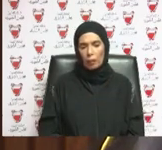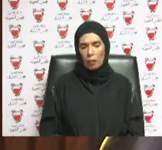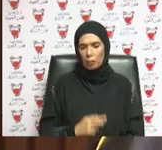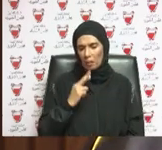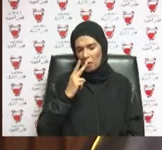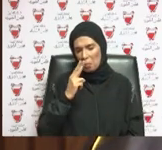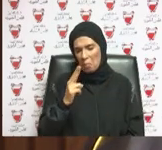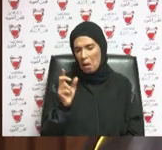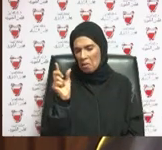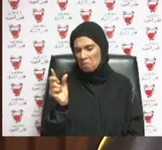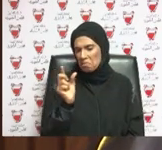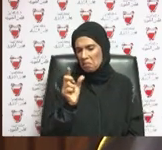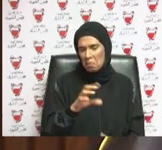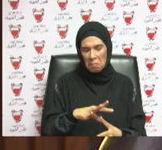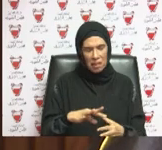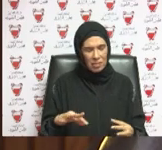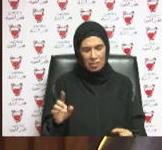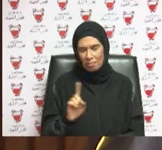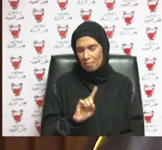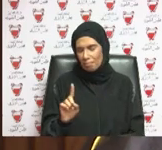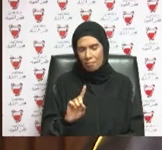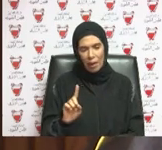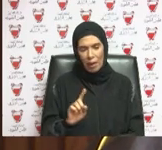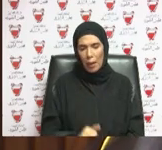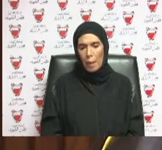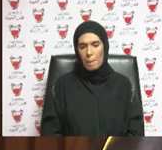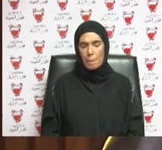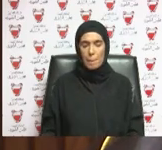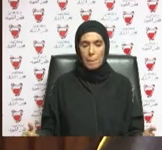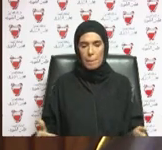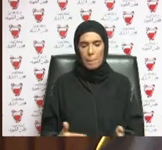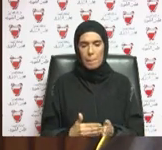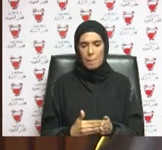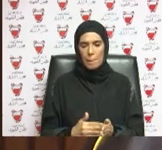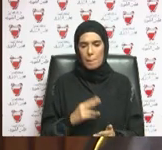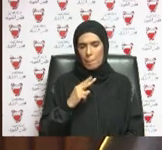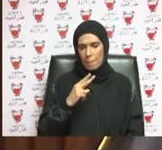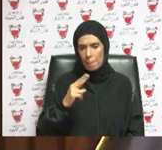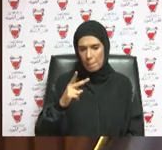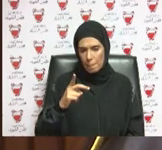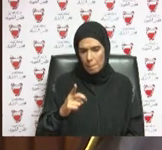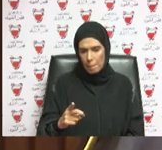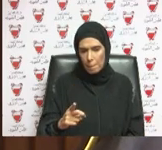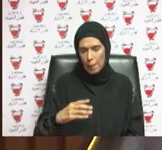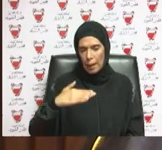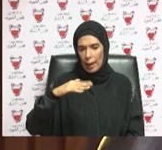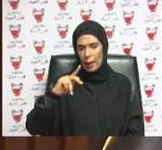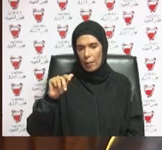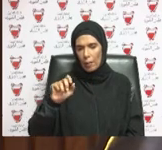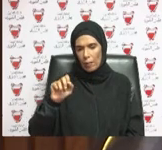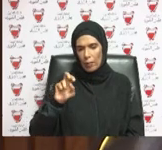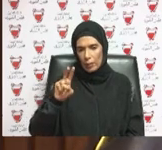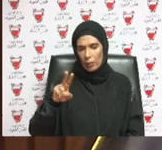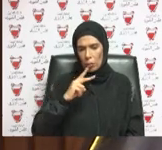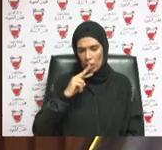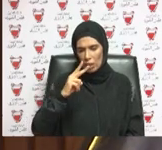عليه كلمات الرثاء مهما بلغت. وفي الختام أقول يا أبو علي، لو قلت